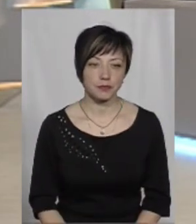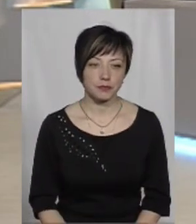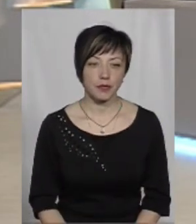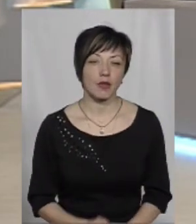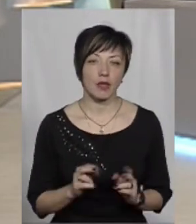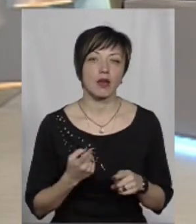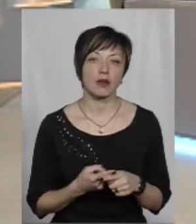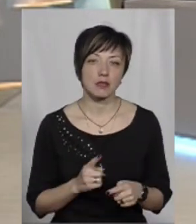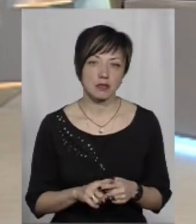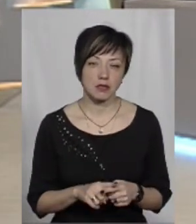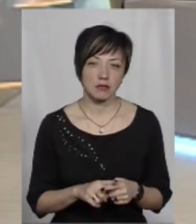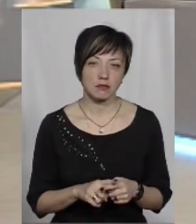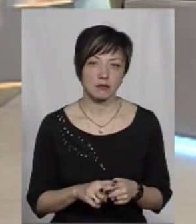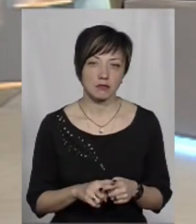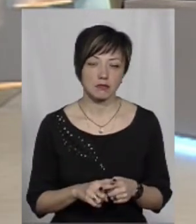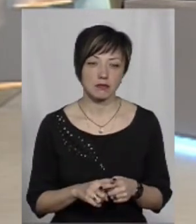Ну, от як це? От,